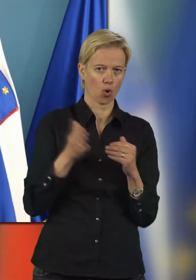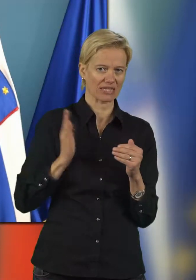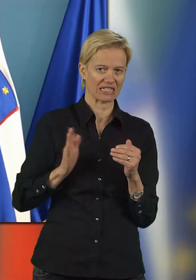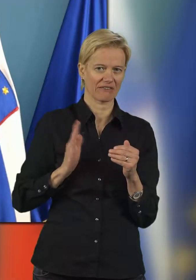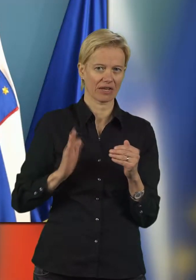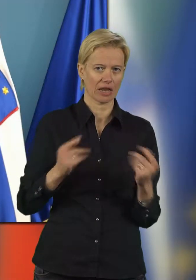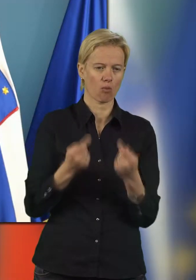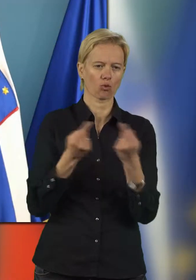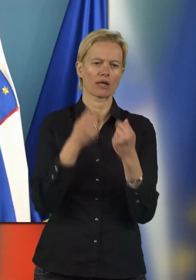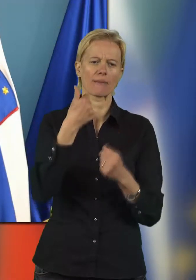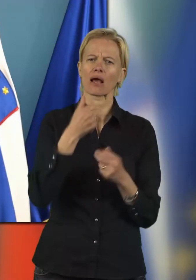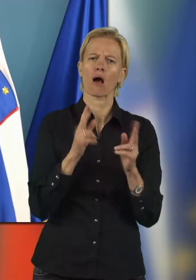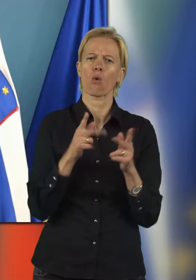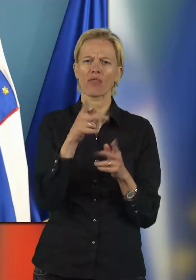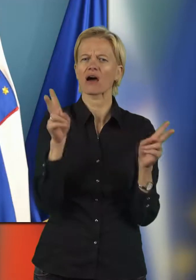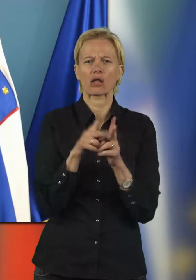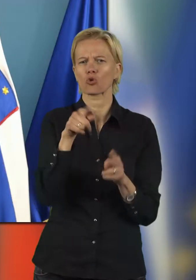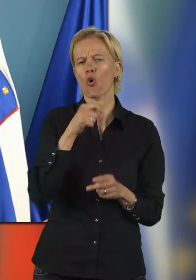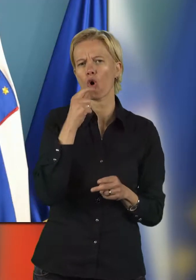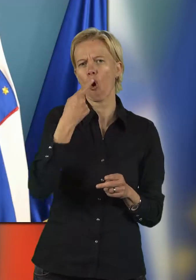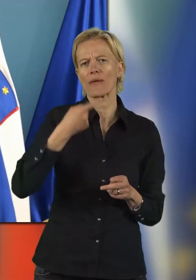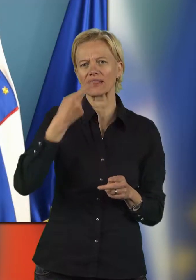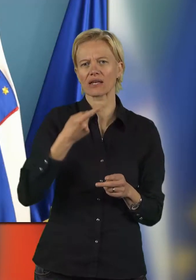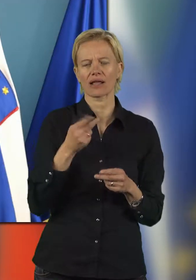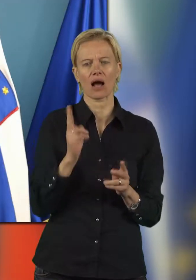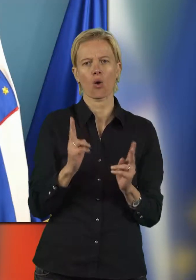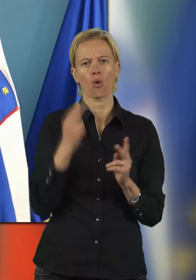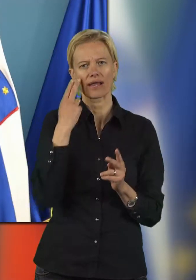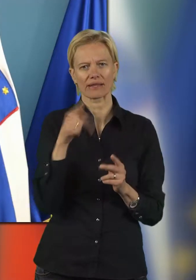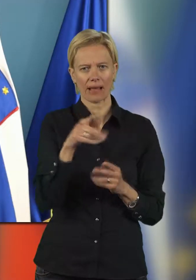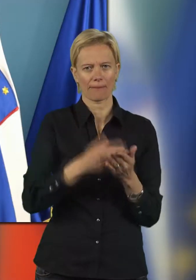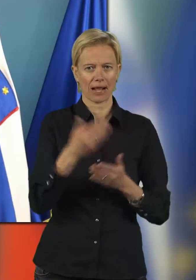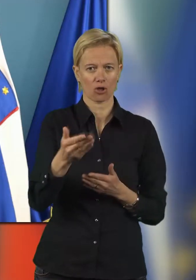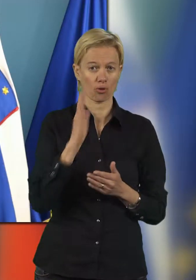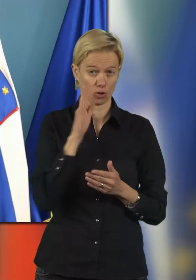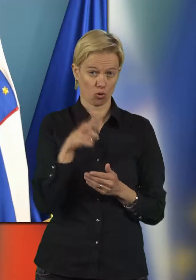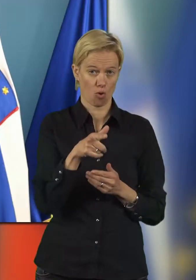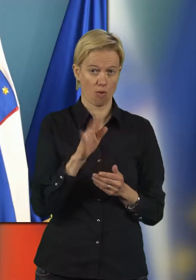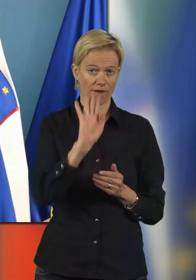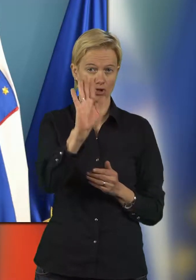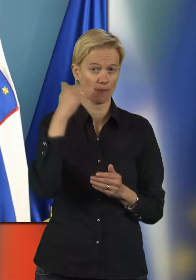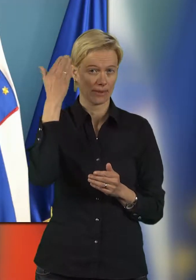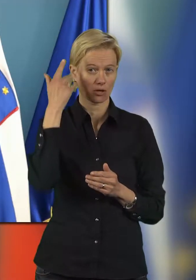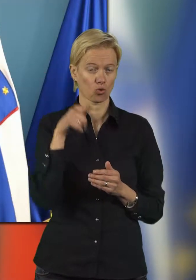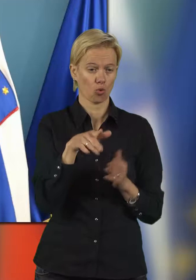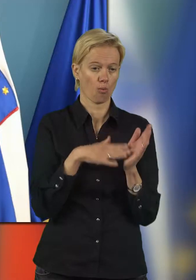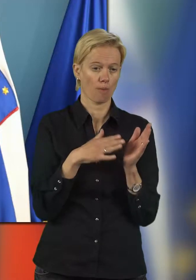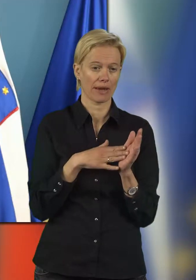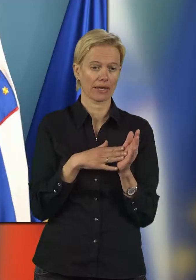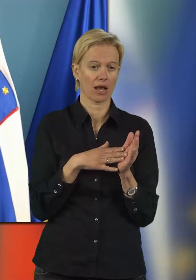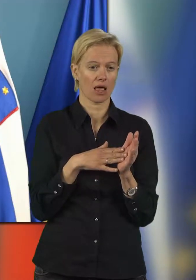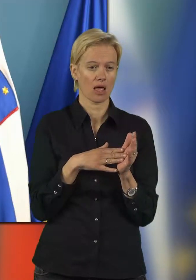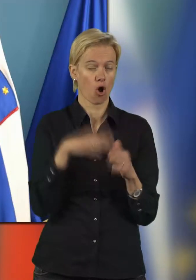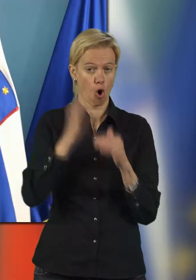ravno od civilne pobude. Najprej, kako nakratko to komentirate, kako gledate na ta predlog, bi to po vašem mnenju pomenilo